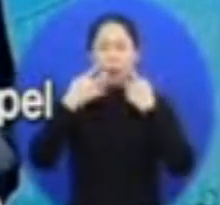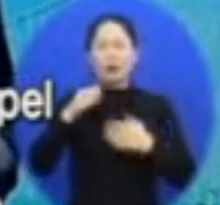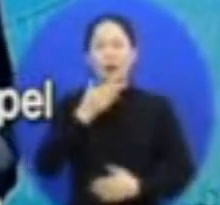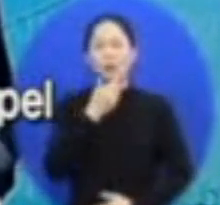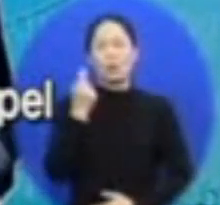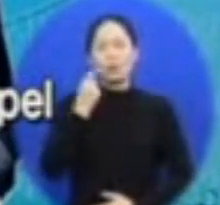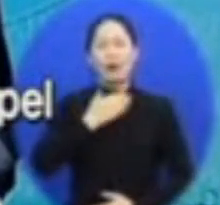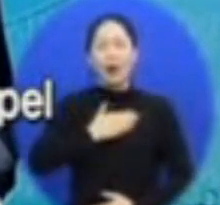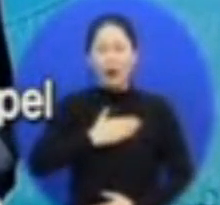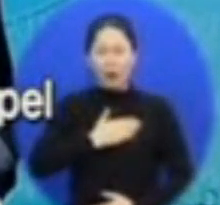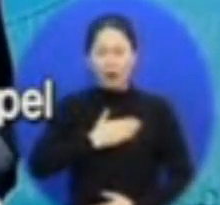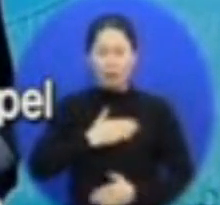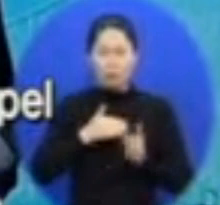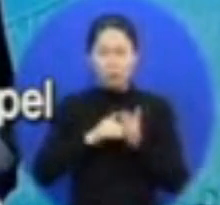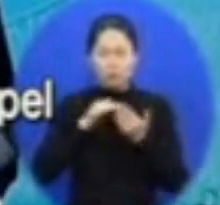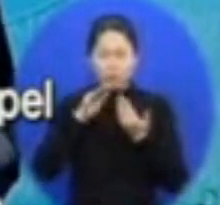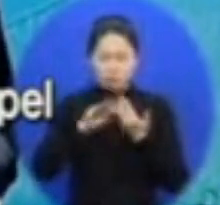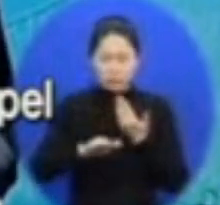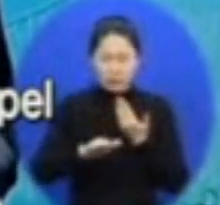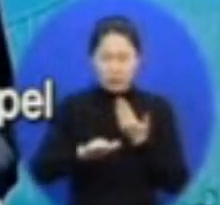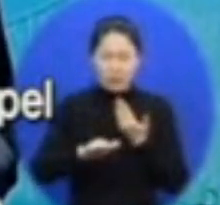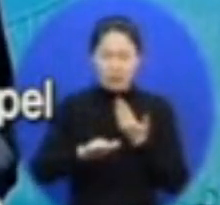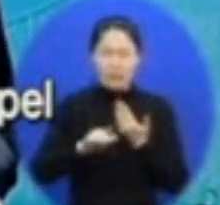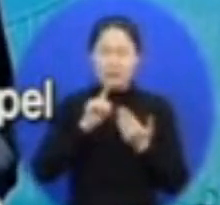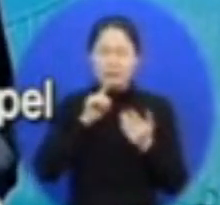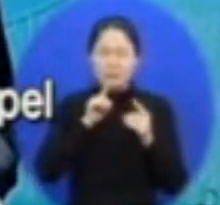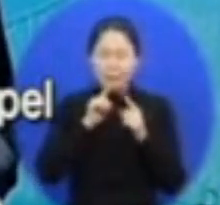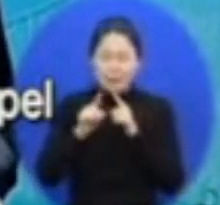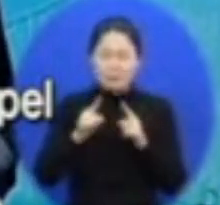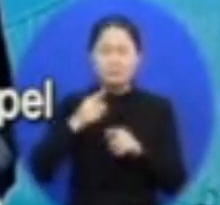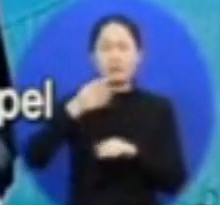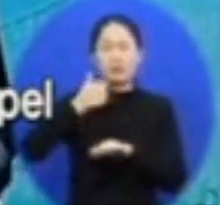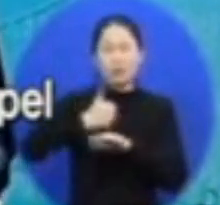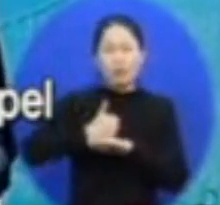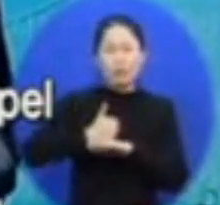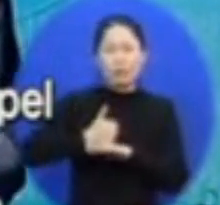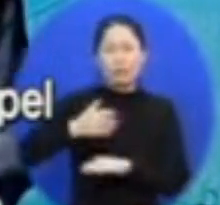그것을 결론 3 을 하는 거예요